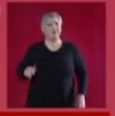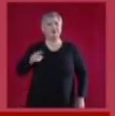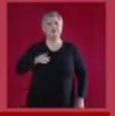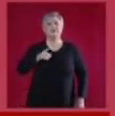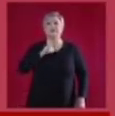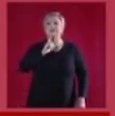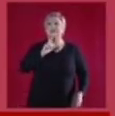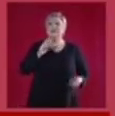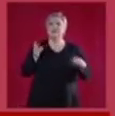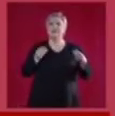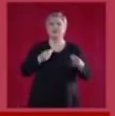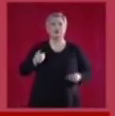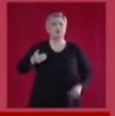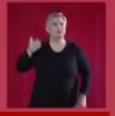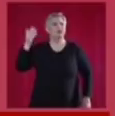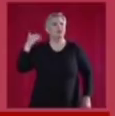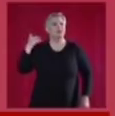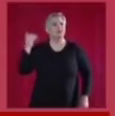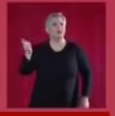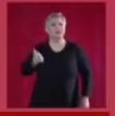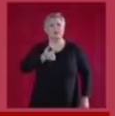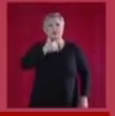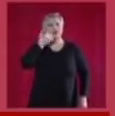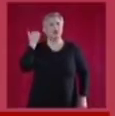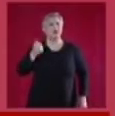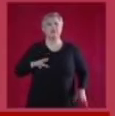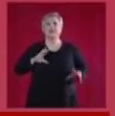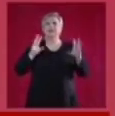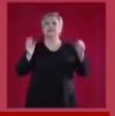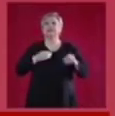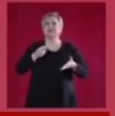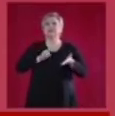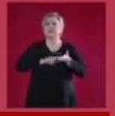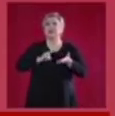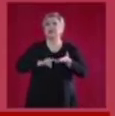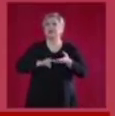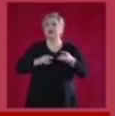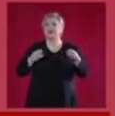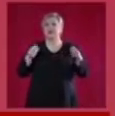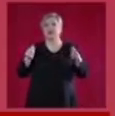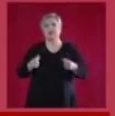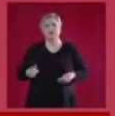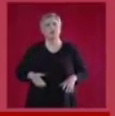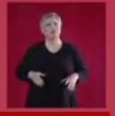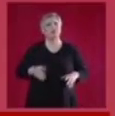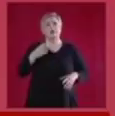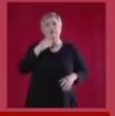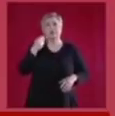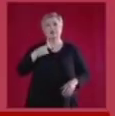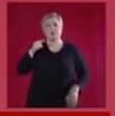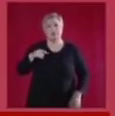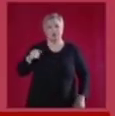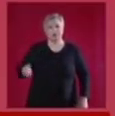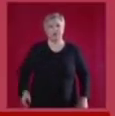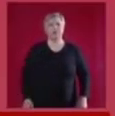παλαιότερα του είχε ξεφύγει και και το ασφαλιστικό τύπου πινοσετ παλαιότερα του είχε ξεφύγει και οι απολύσεις στον ιδιωτικό